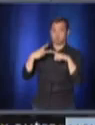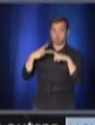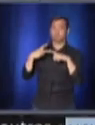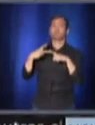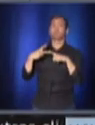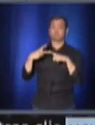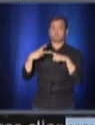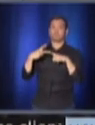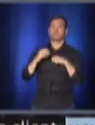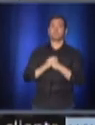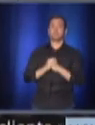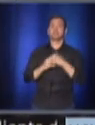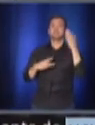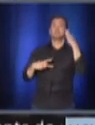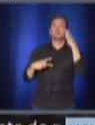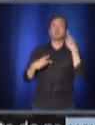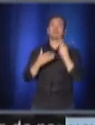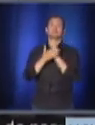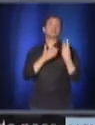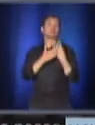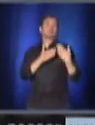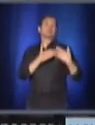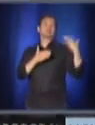des dernières semaines, on est quand même parti